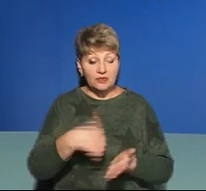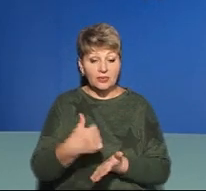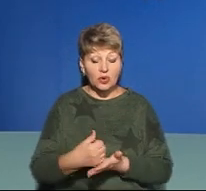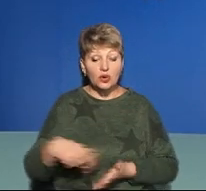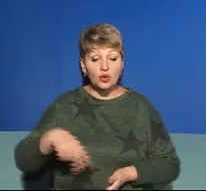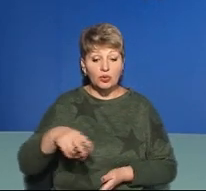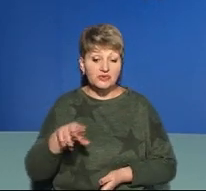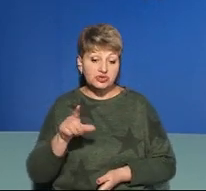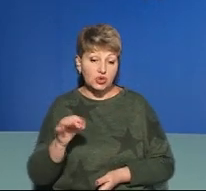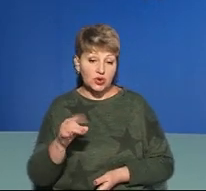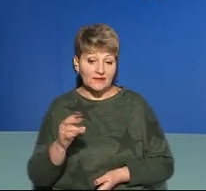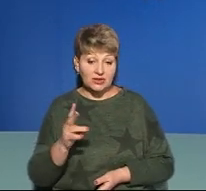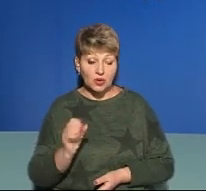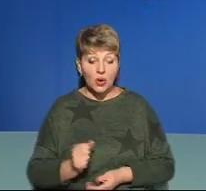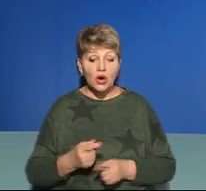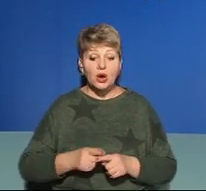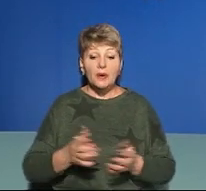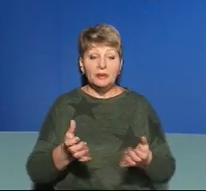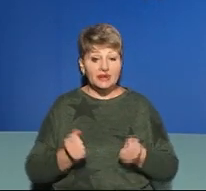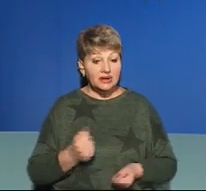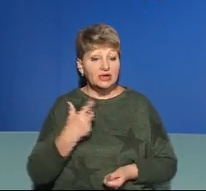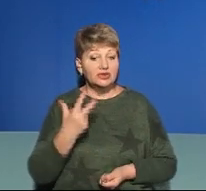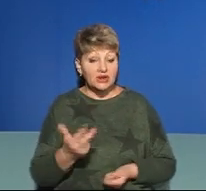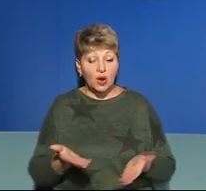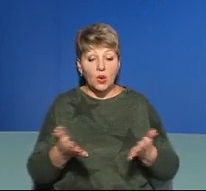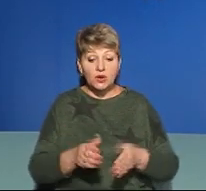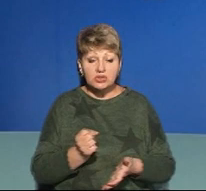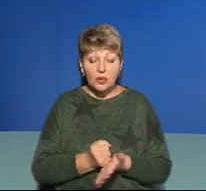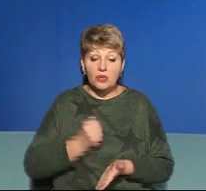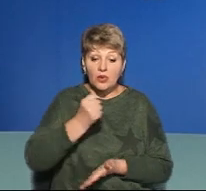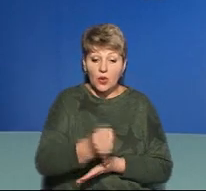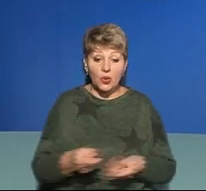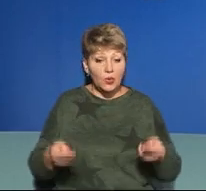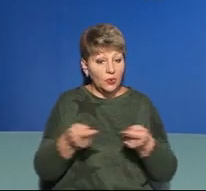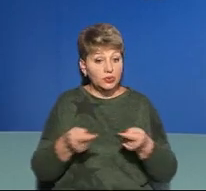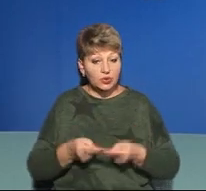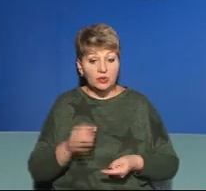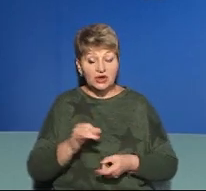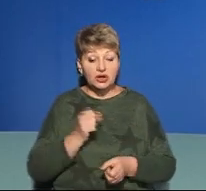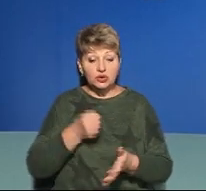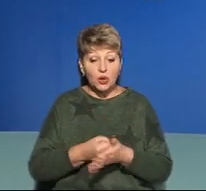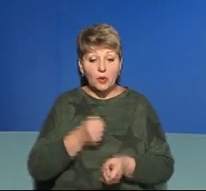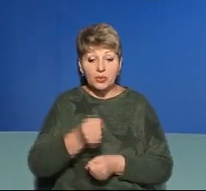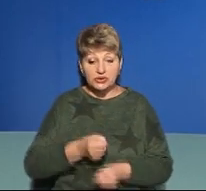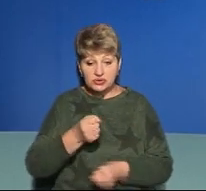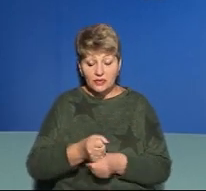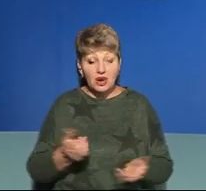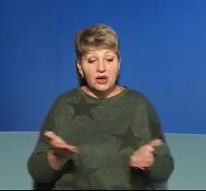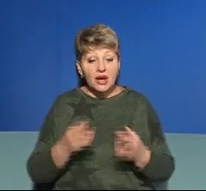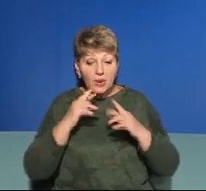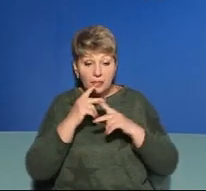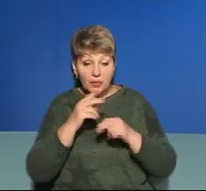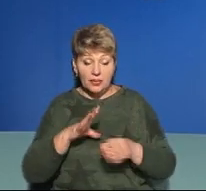Любов Здоровенко. Каже, із них прийняли 3, решту відправили на уточнення та доопрацювання. Яких